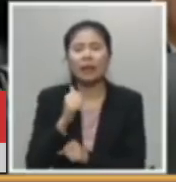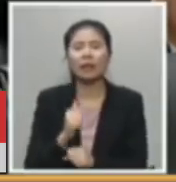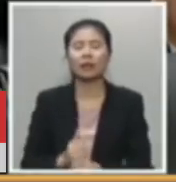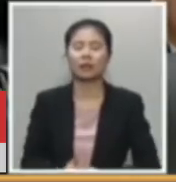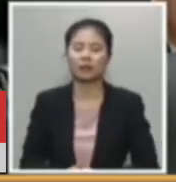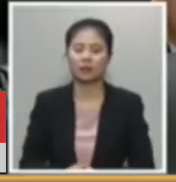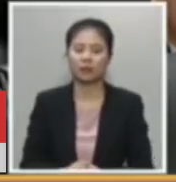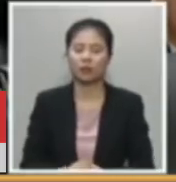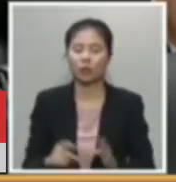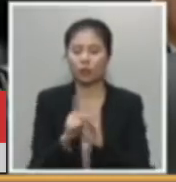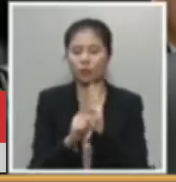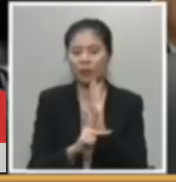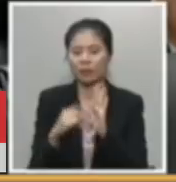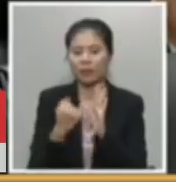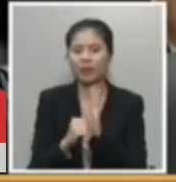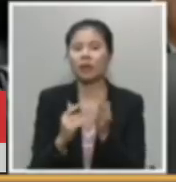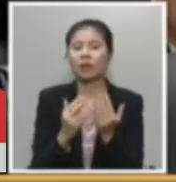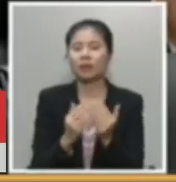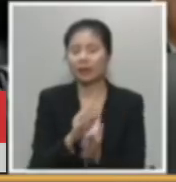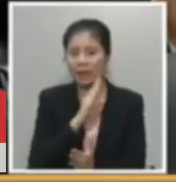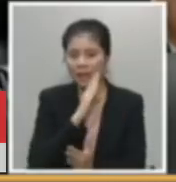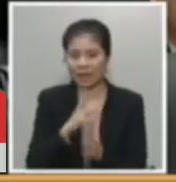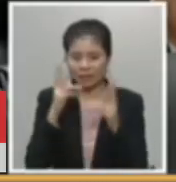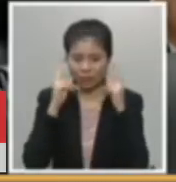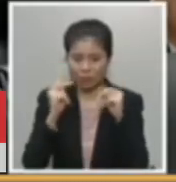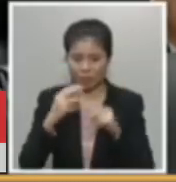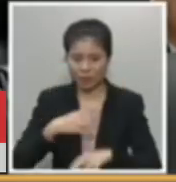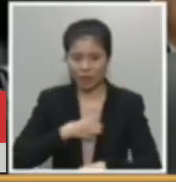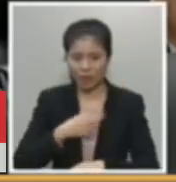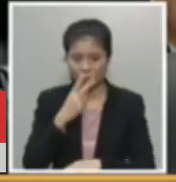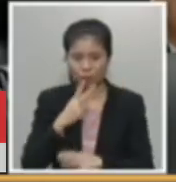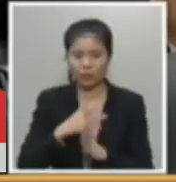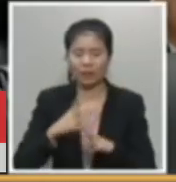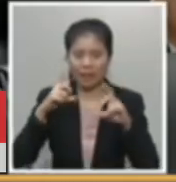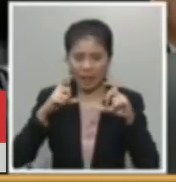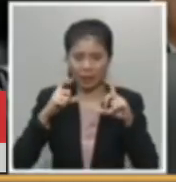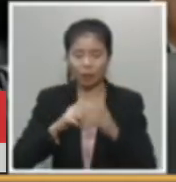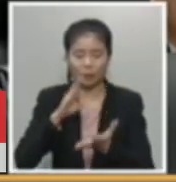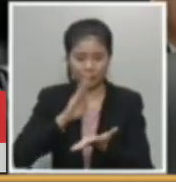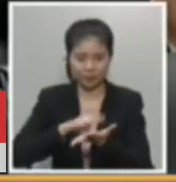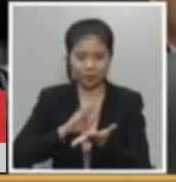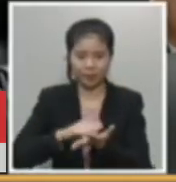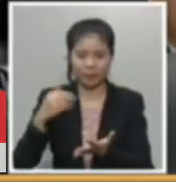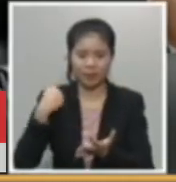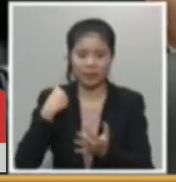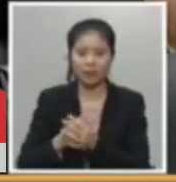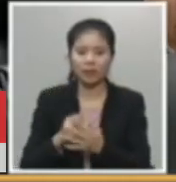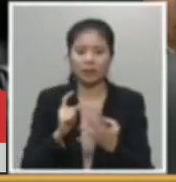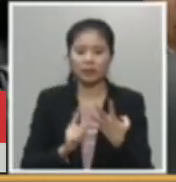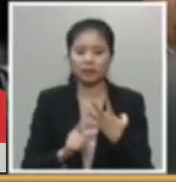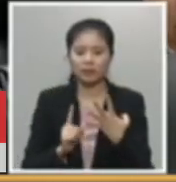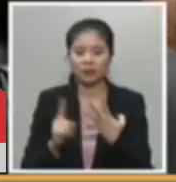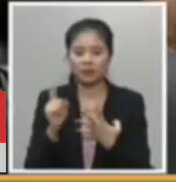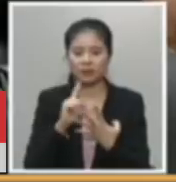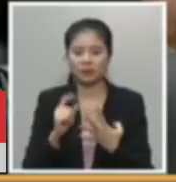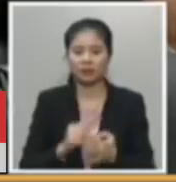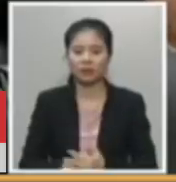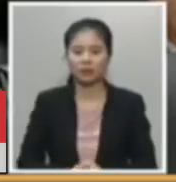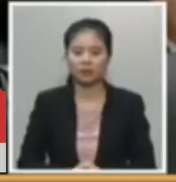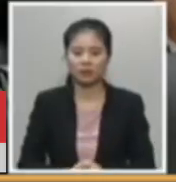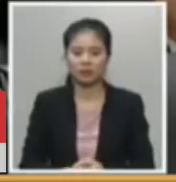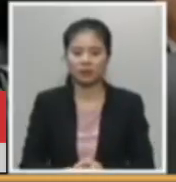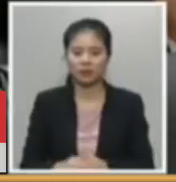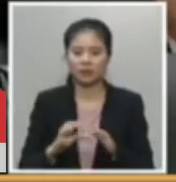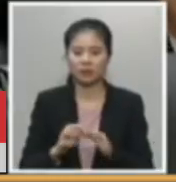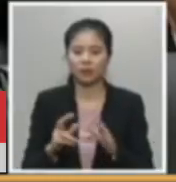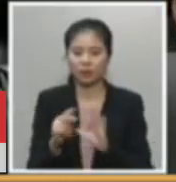หรือถ้าท่านนายกอยากไปดูเนี่ยผมพาไปดูได้นะครับเพราะผมไปดูมาแล้วถ่ายรูปมาแล้วครับอันที่4ครับไม่ทำตามนโยบ